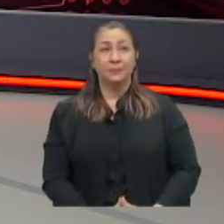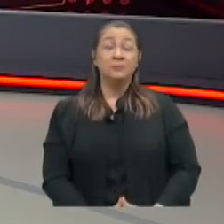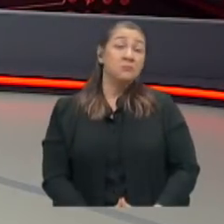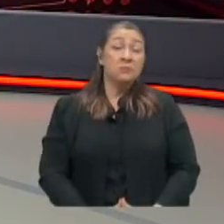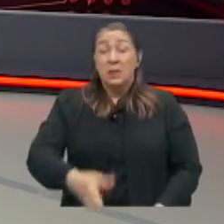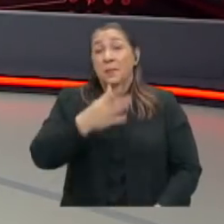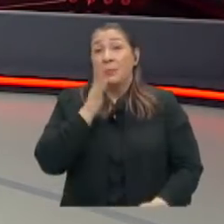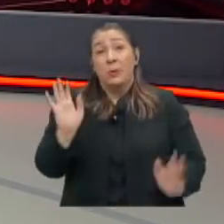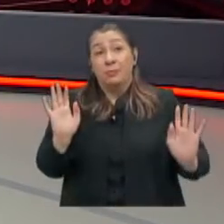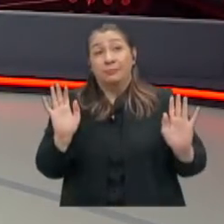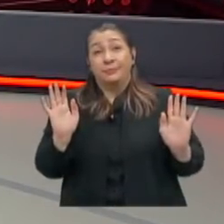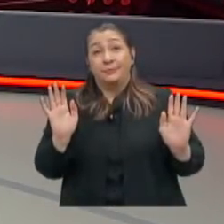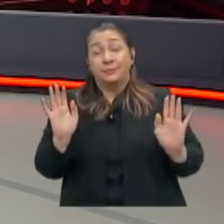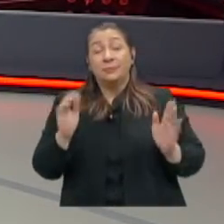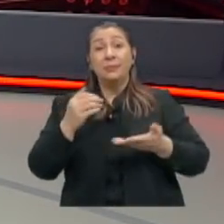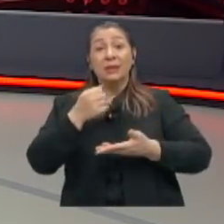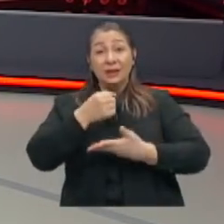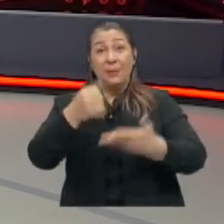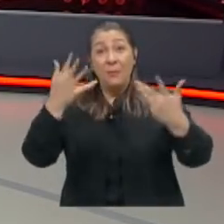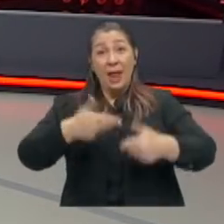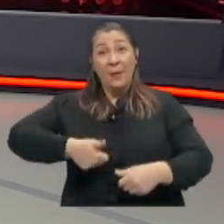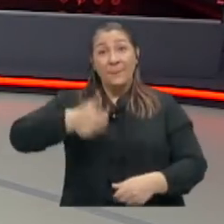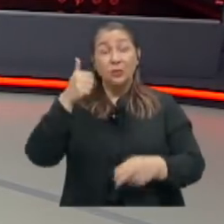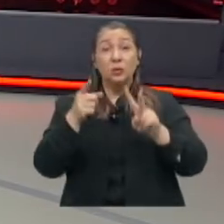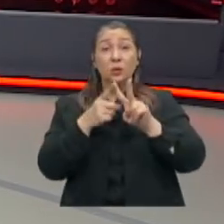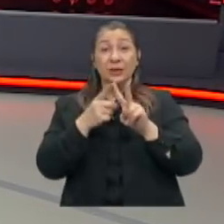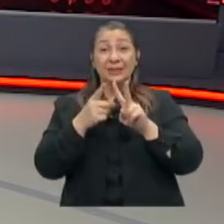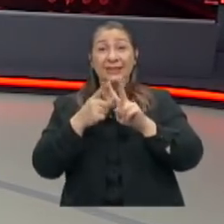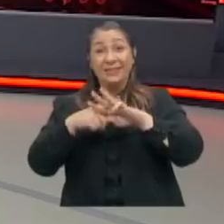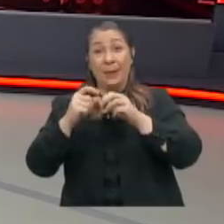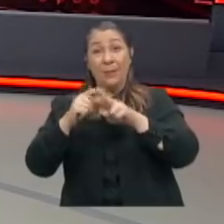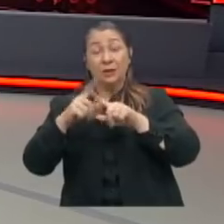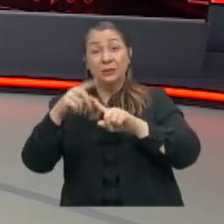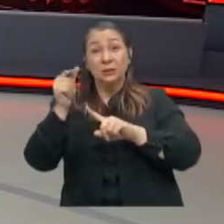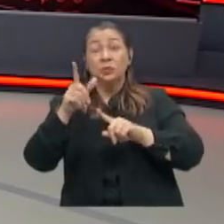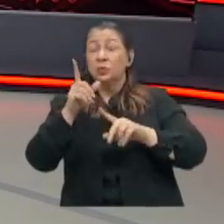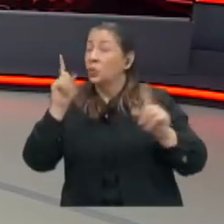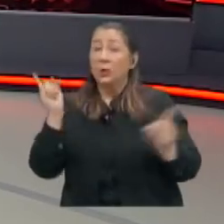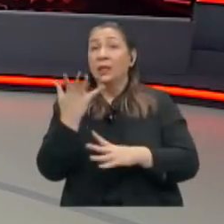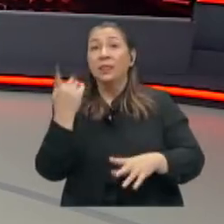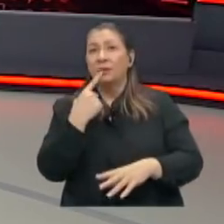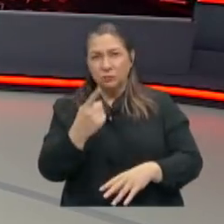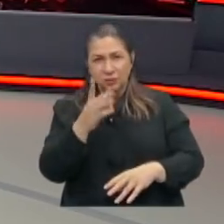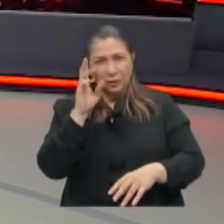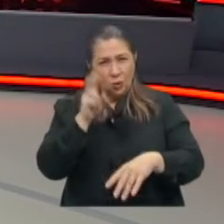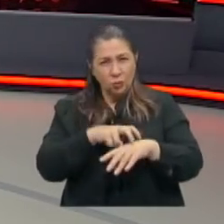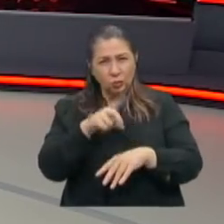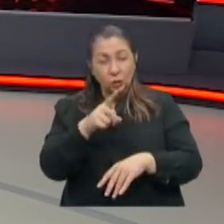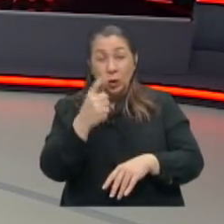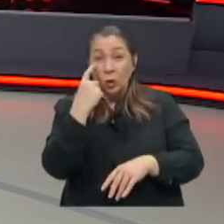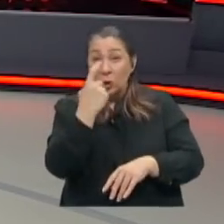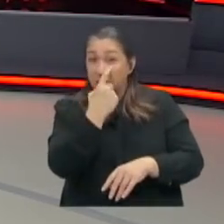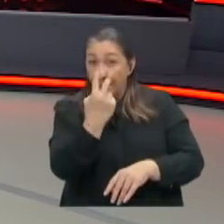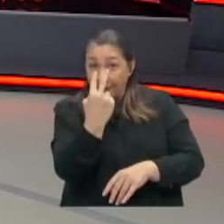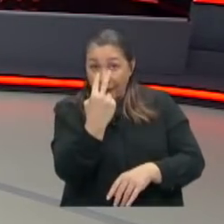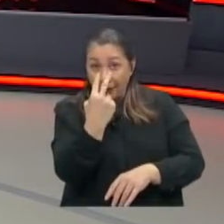Bilmiyorum ki. Hazine ve Maliye Bakanı Nurettin Nebati biliyorsunuz gündeme bomba gibi düşmüştü. Ne demişti?